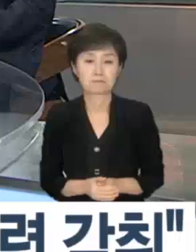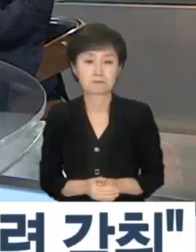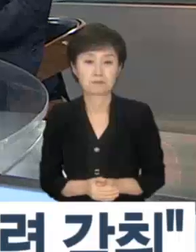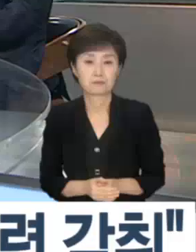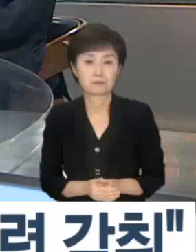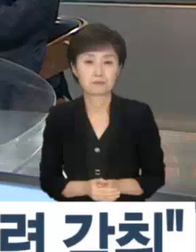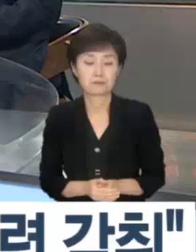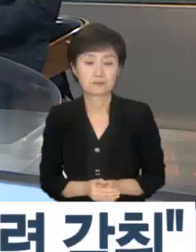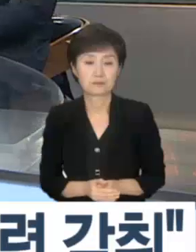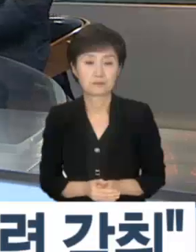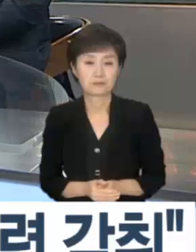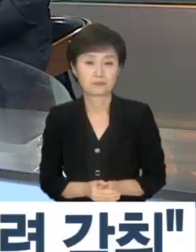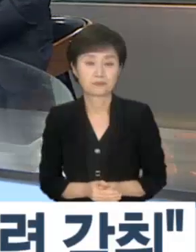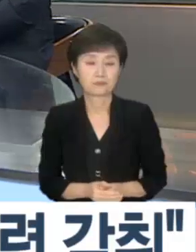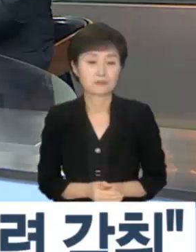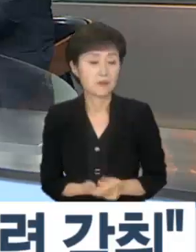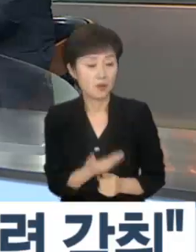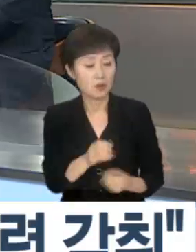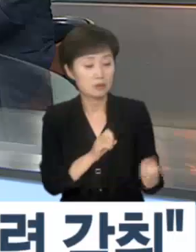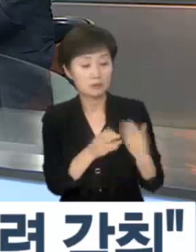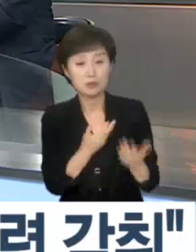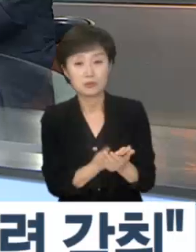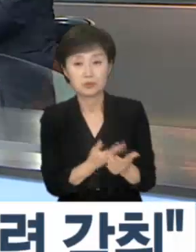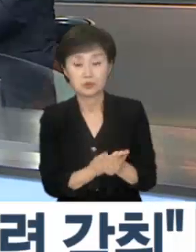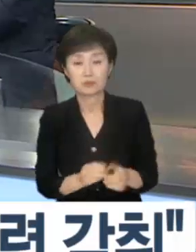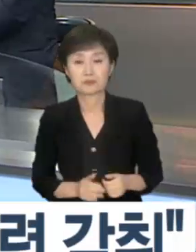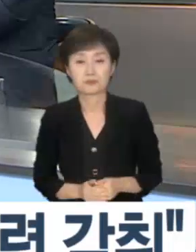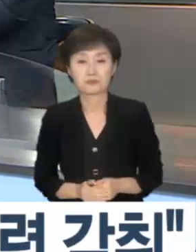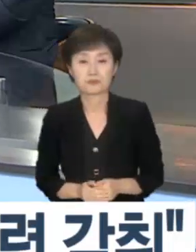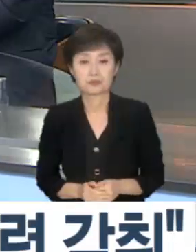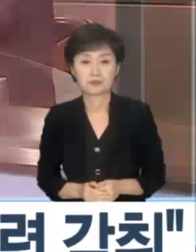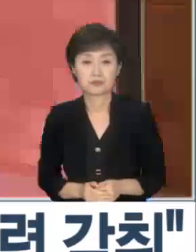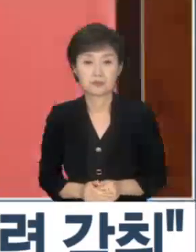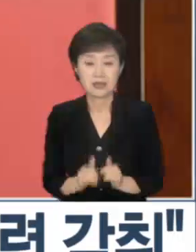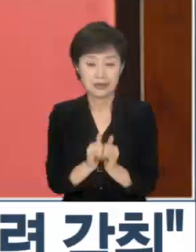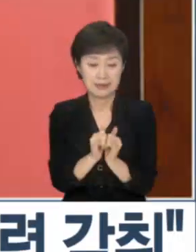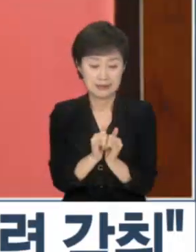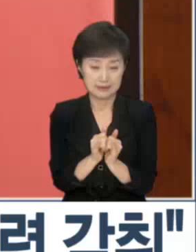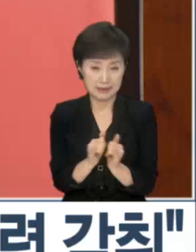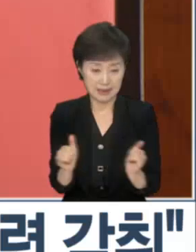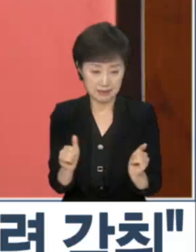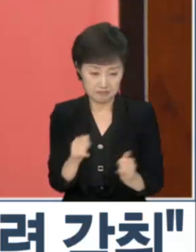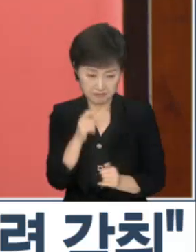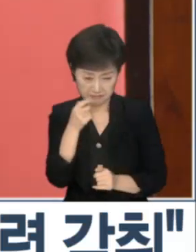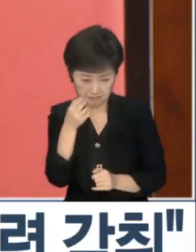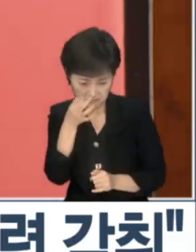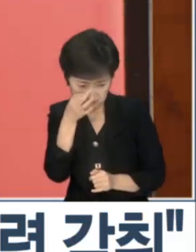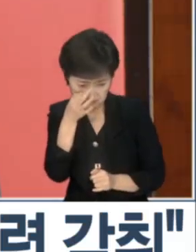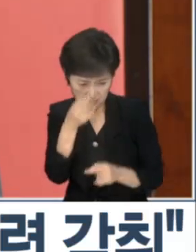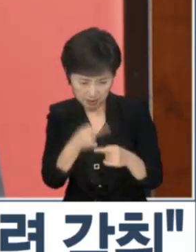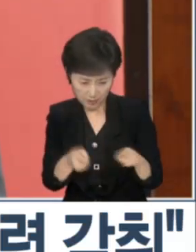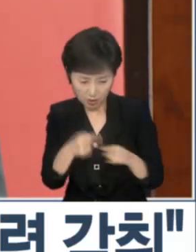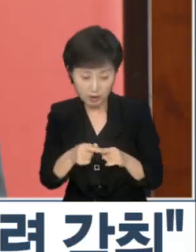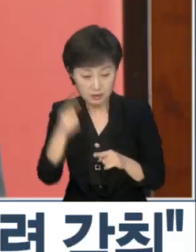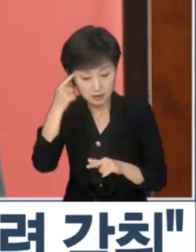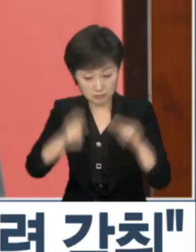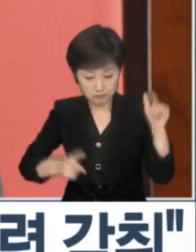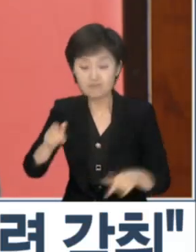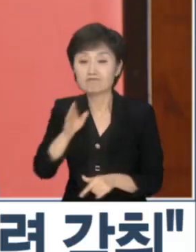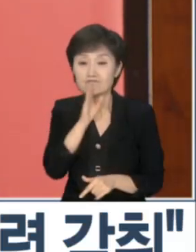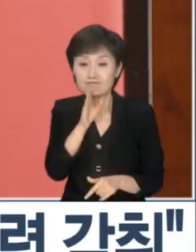야당의 공세도 이제 비슷한 결로 가고 있습니다 어떤 말씀을 평가라는 것이 보는 사람마다 다 다른 것이긴 합니다만은